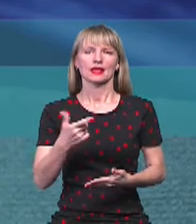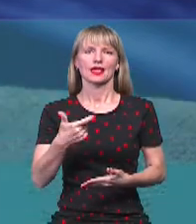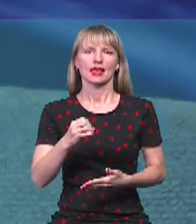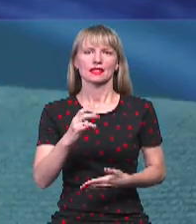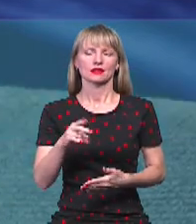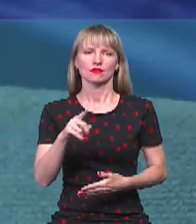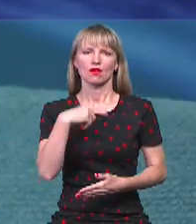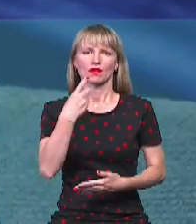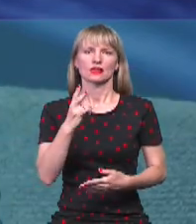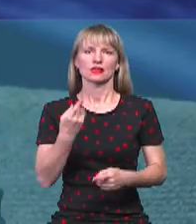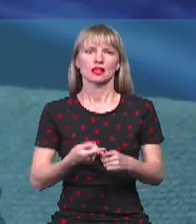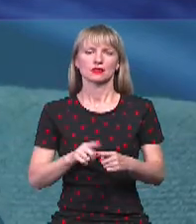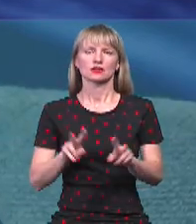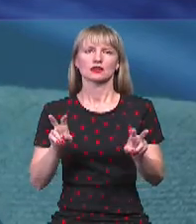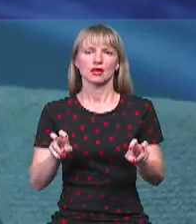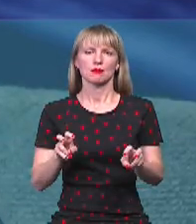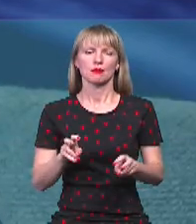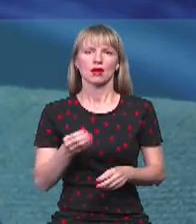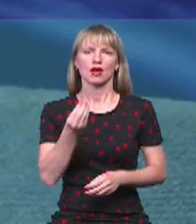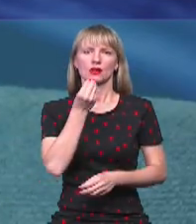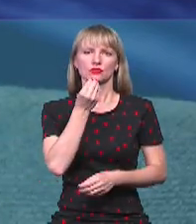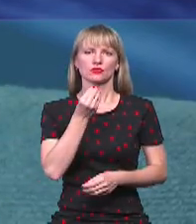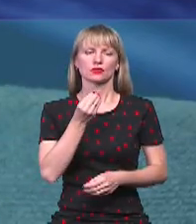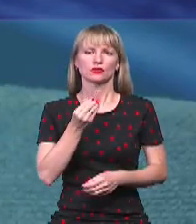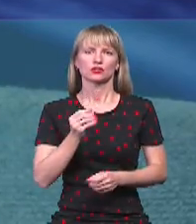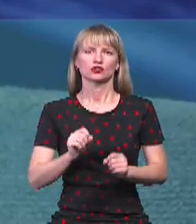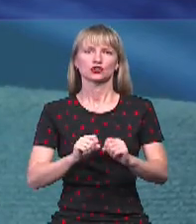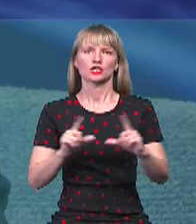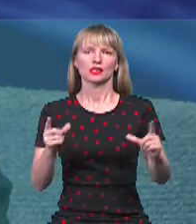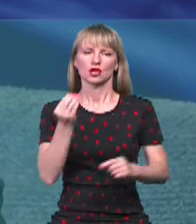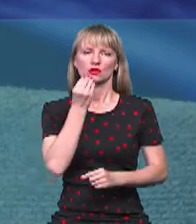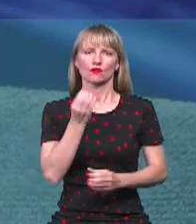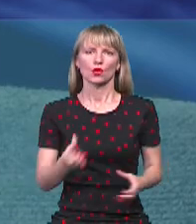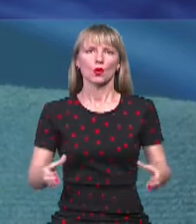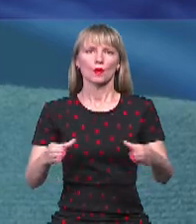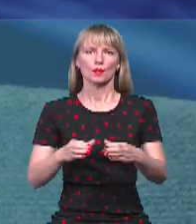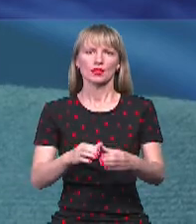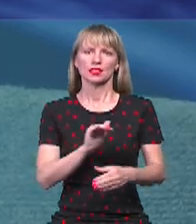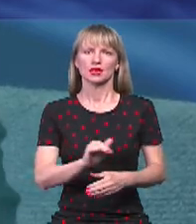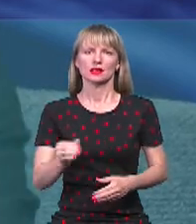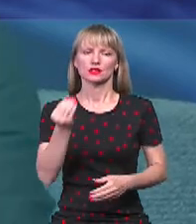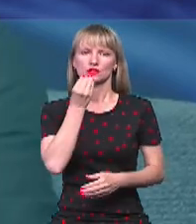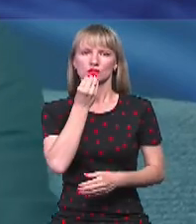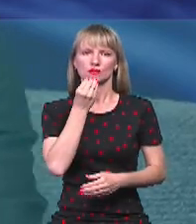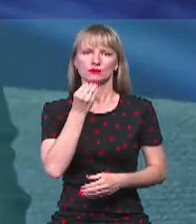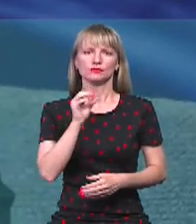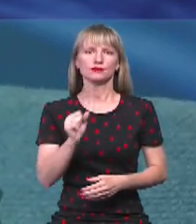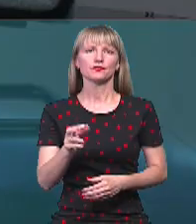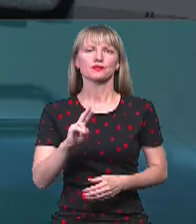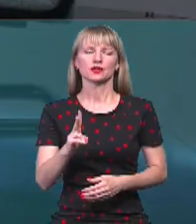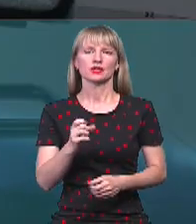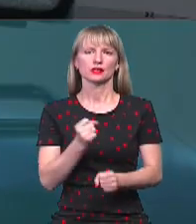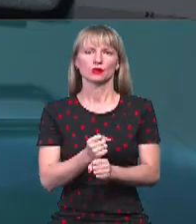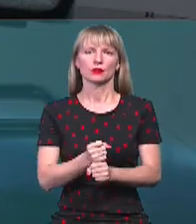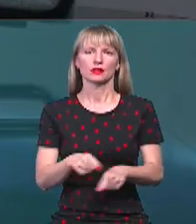тему, навіть не так харчування в дитячих садочках, а й шкільне харчування. Давайте об'єднаємо дитяче харчування. А як зробити так,